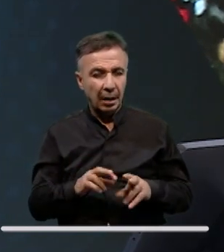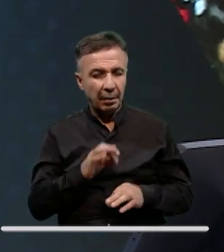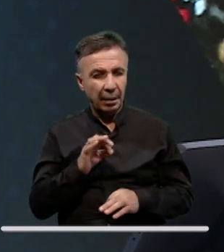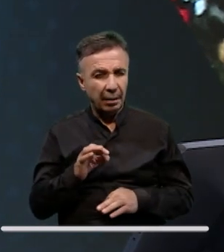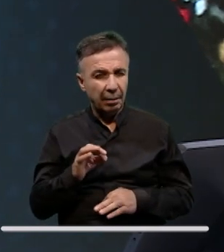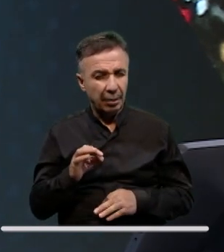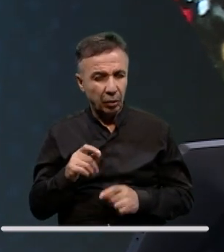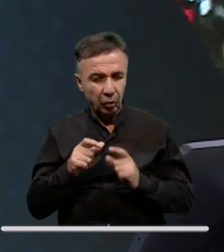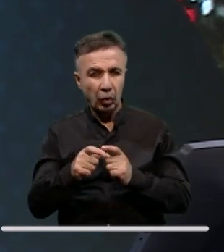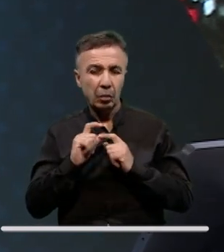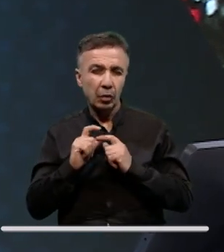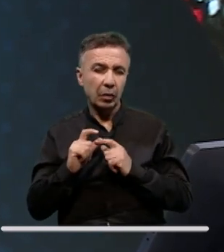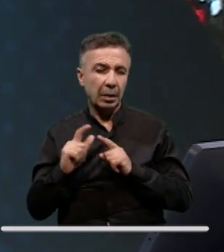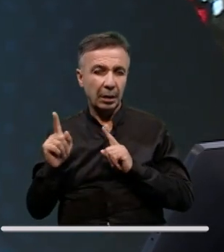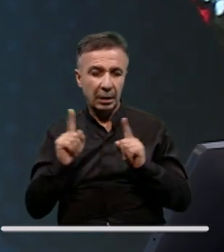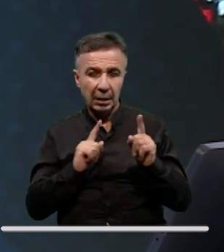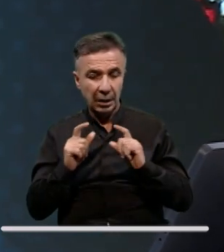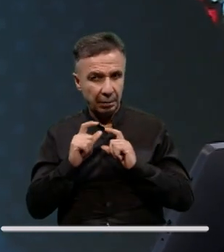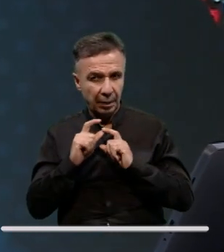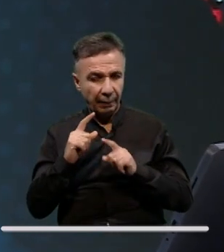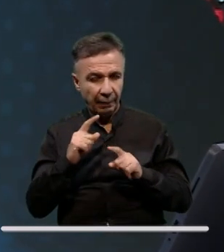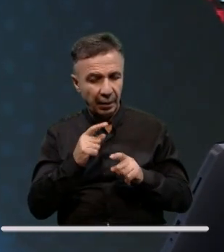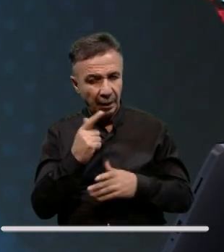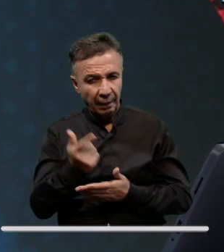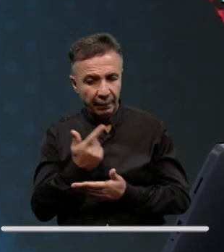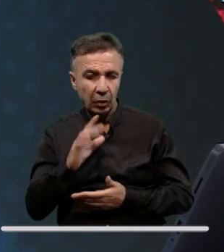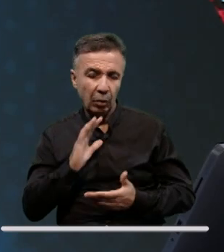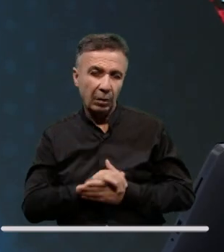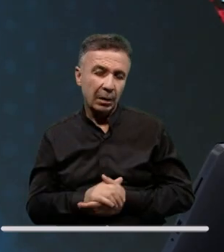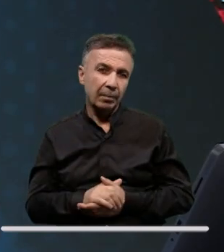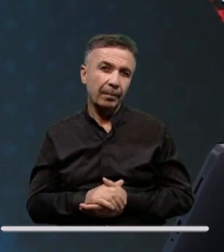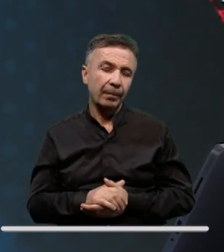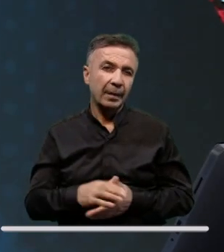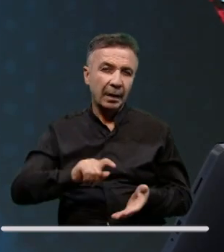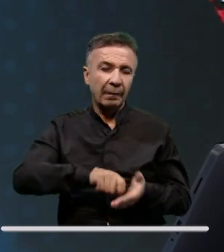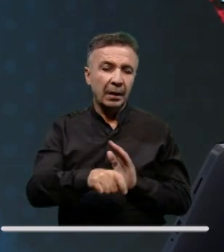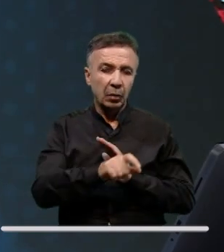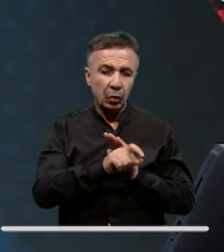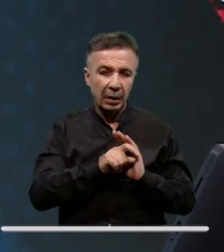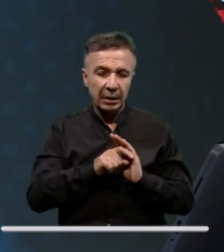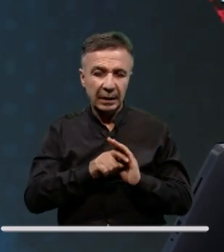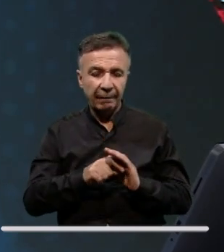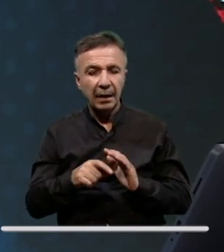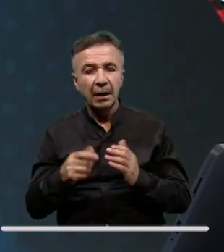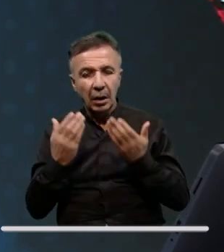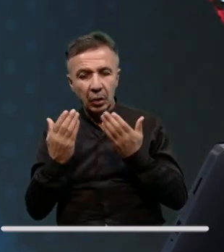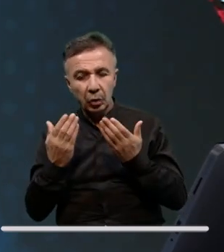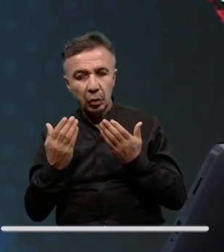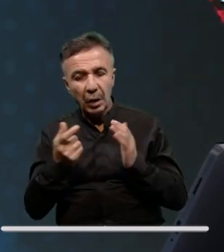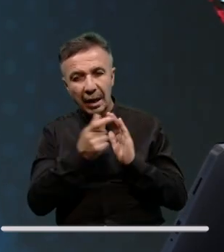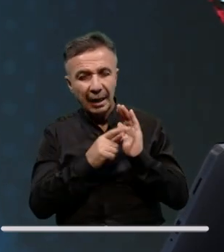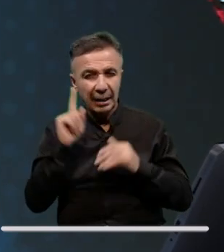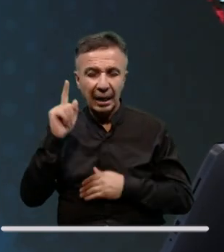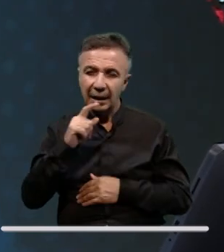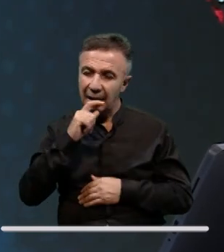gördüm sosyal medyada bir video dolaşıyor videonun içeriği şu fatiha ve diğer dua ayetleri Allah sözü